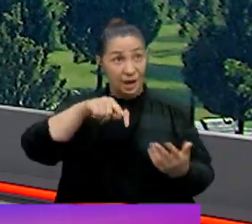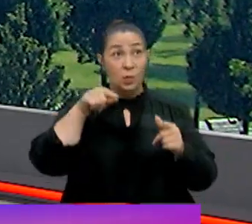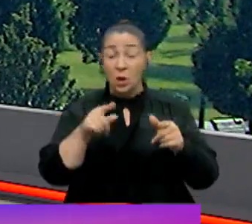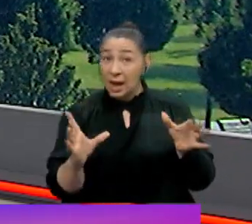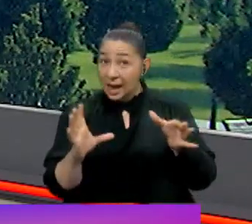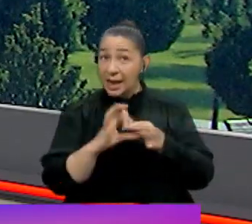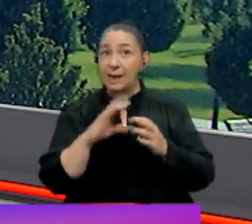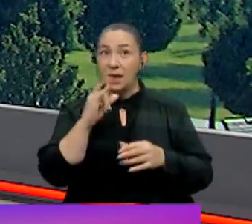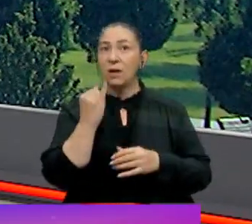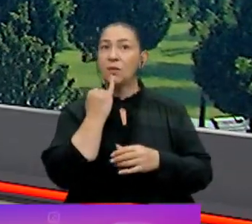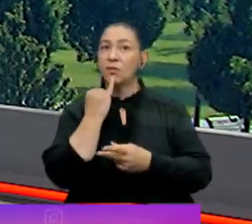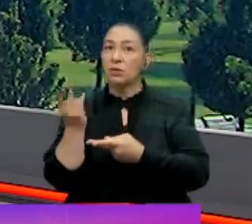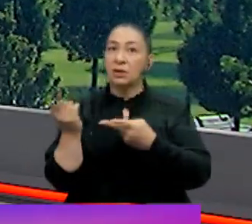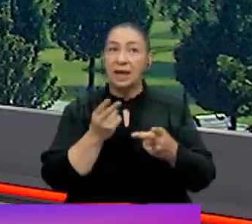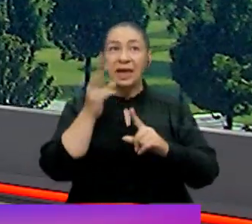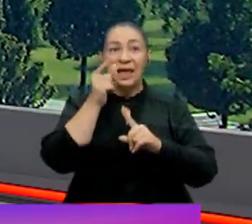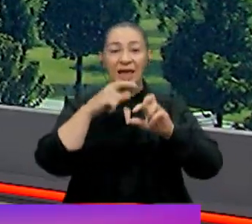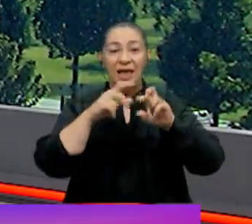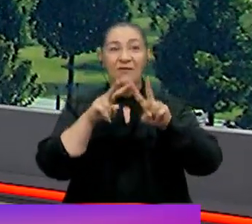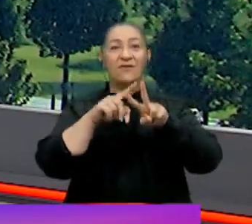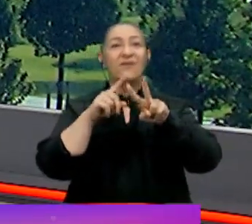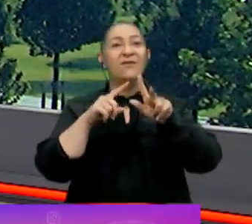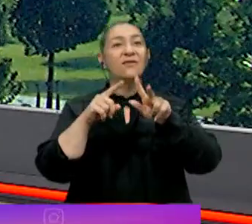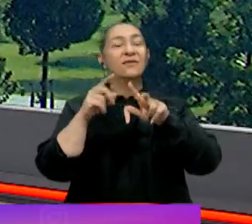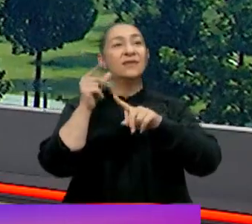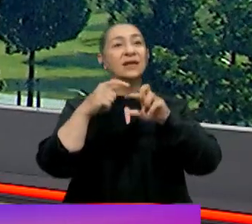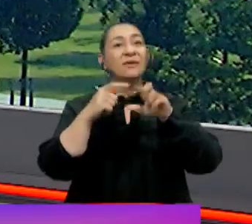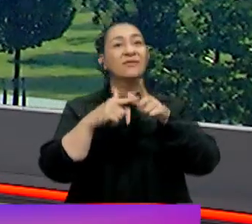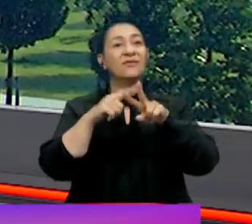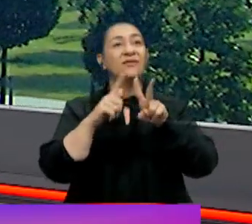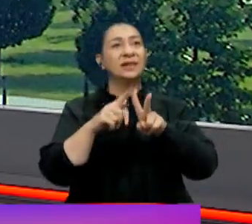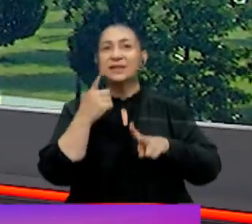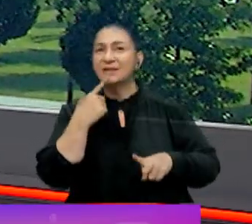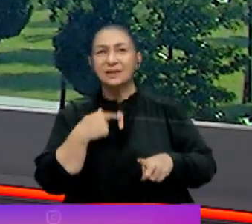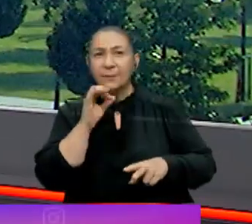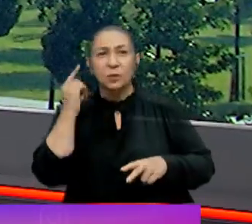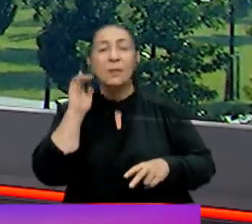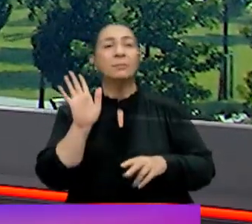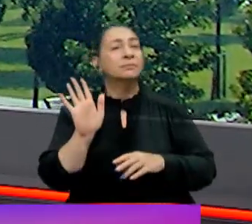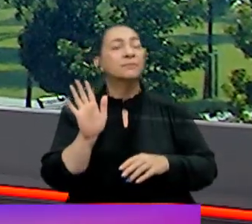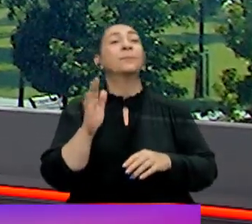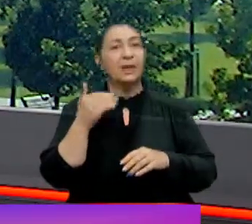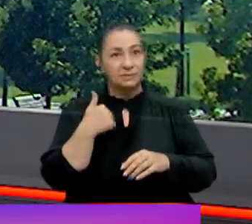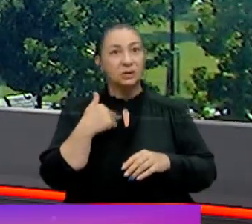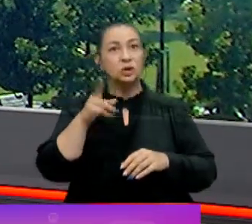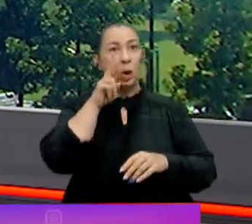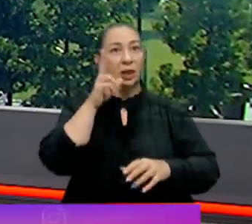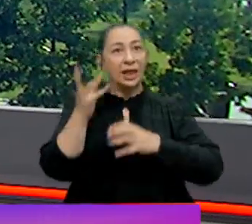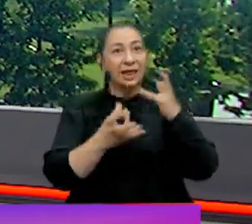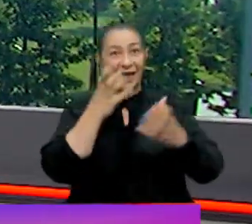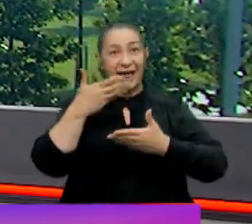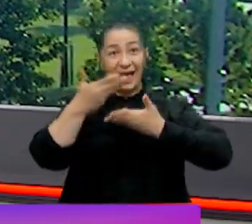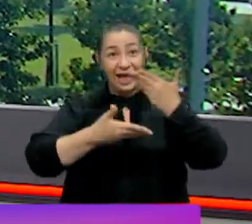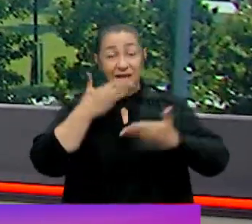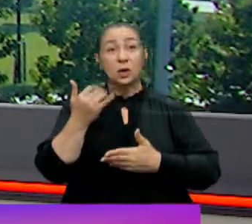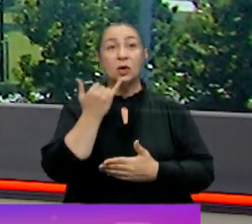bununla ilgili bir konuk davet ettik. İrfan Tomakin, ne dedin, ben tam duyamadım. Tamam, biz son yangınlardan